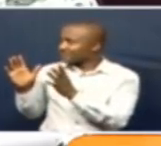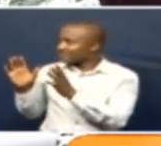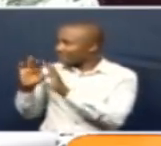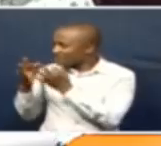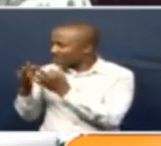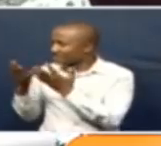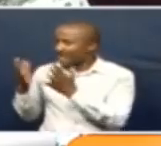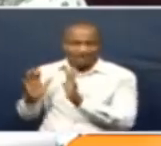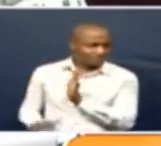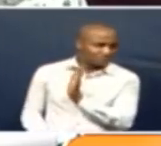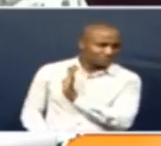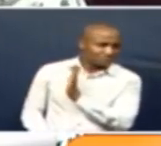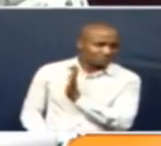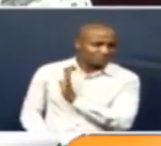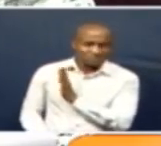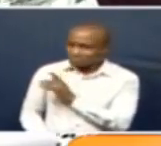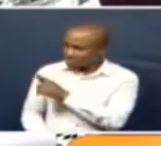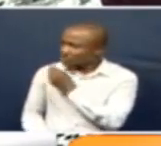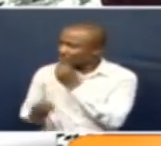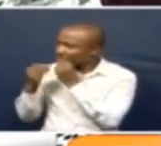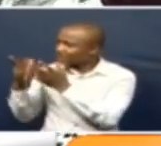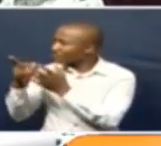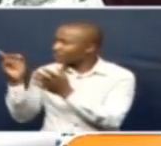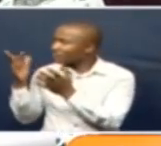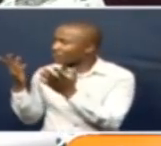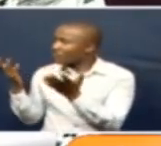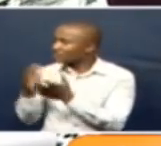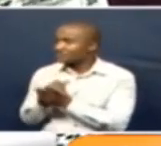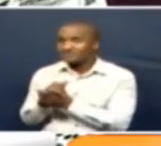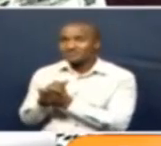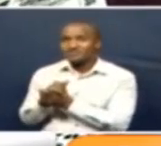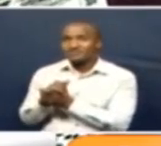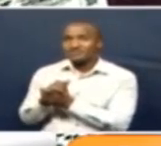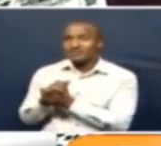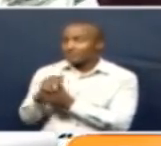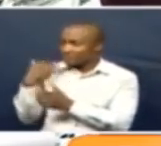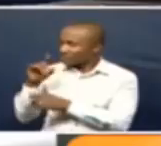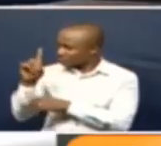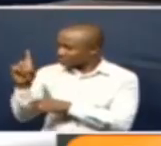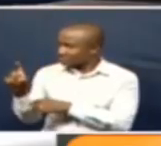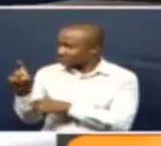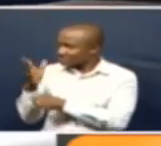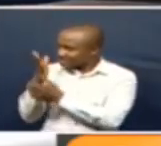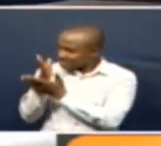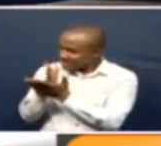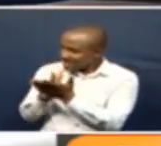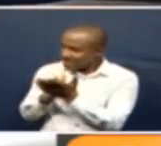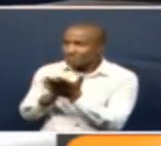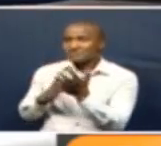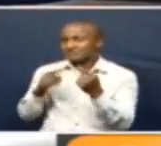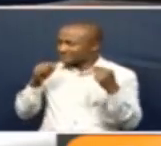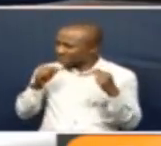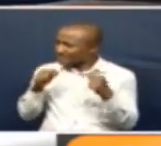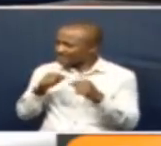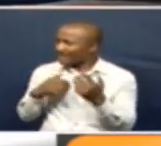na jamii imewakataa kabisa. Wewe unaweza ambia society aje? Because kama tu venye nilikuuliza, kuna watu ambao wana uchungu,